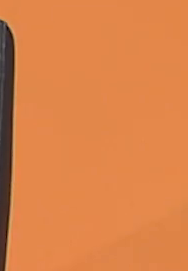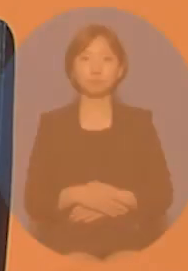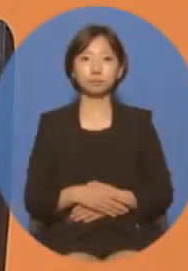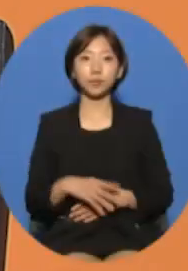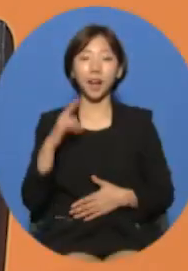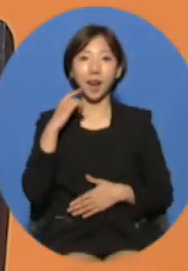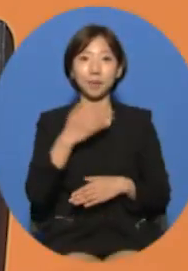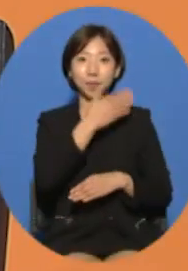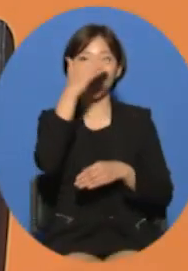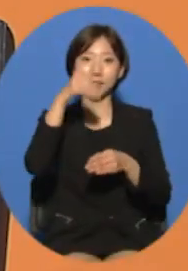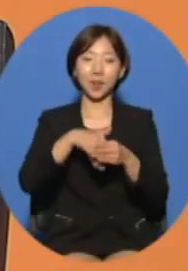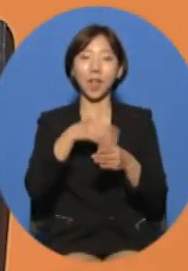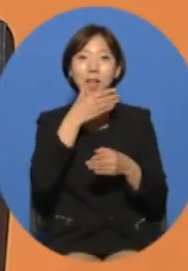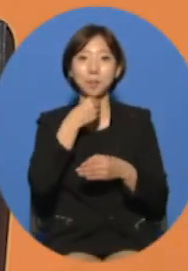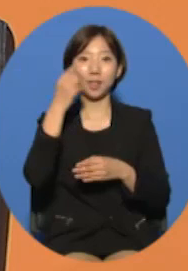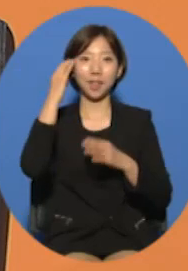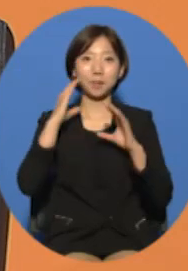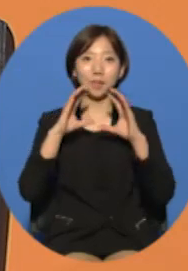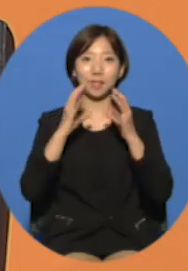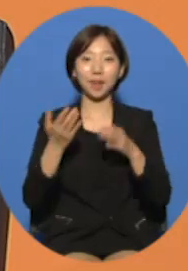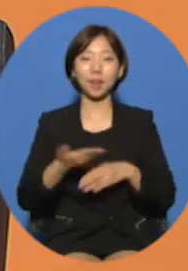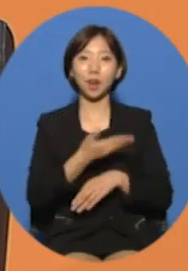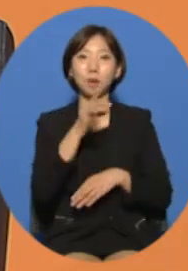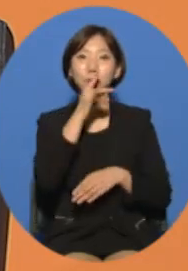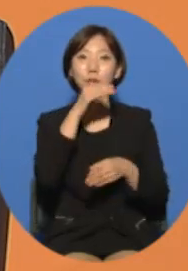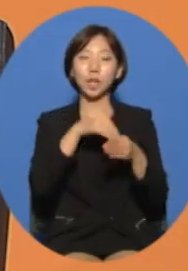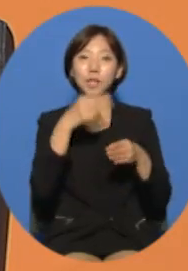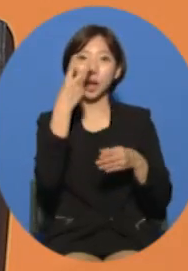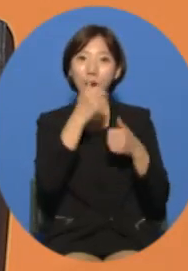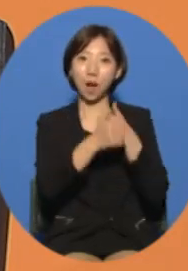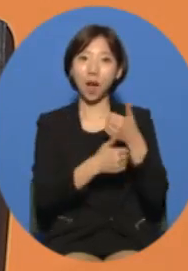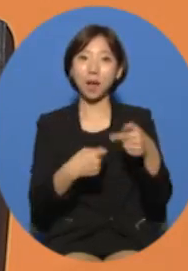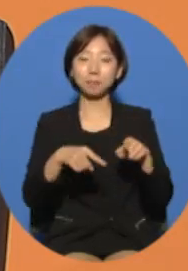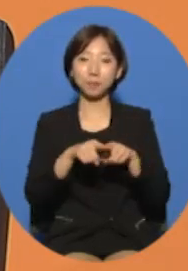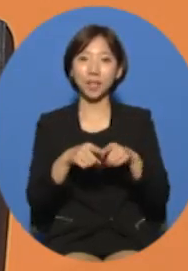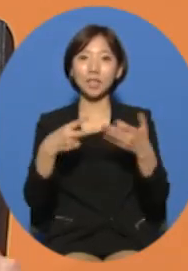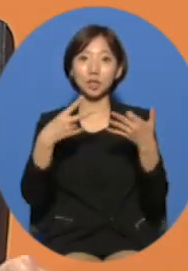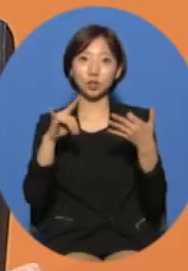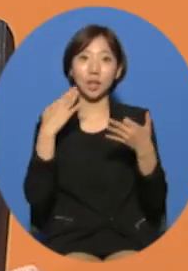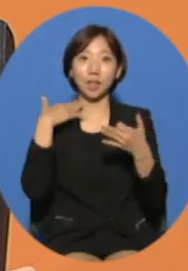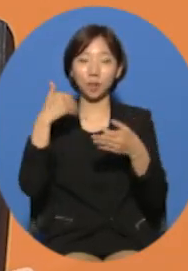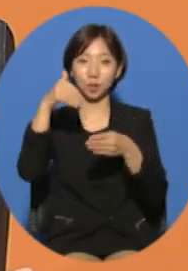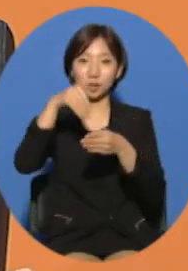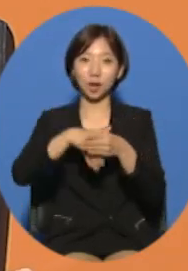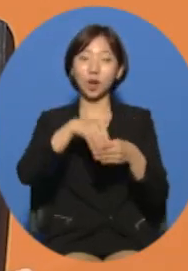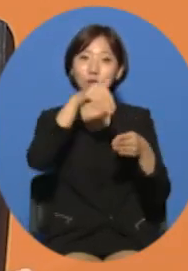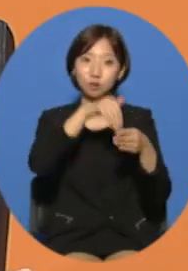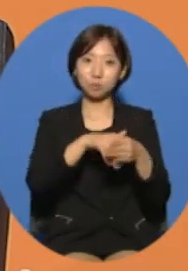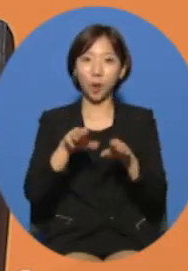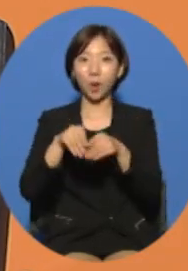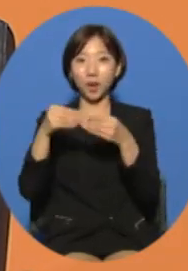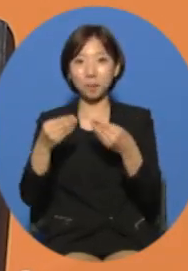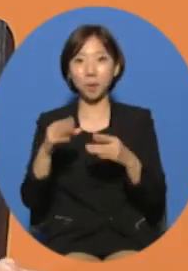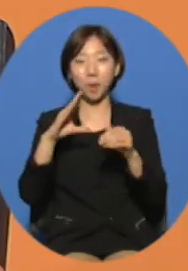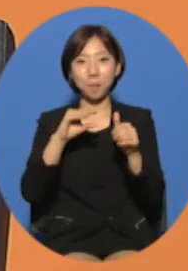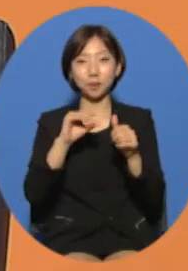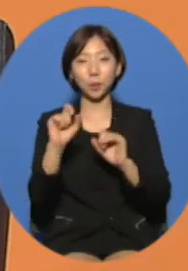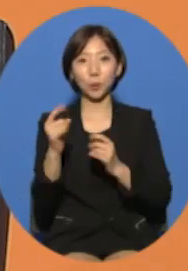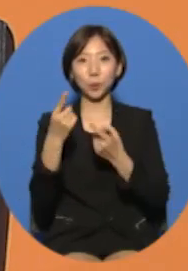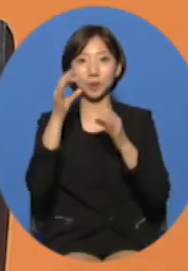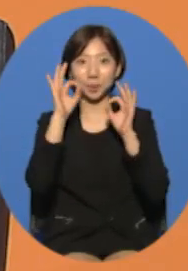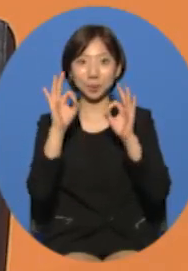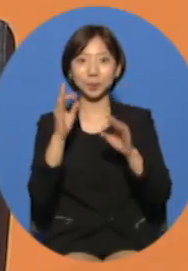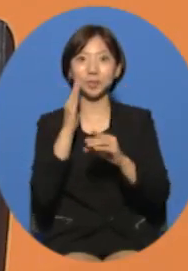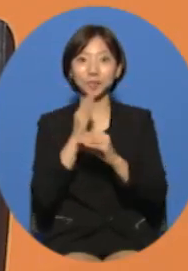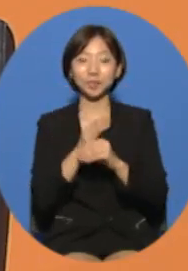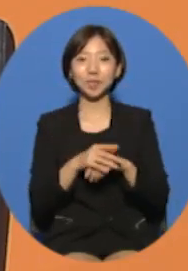네, 아름다운 선거, 행복한 대한민국. 여러분은 중앙선관위와 함께하는 제19대 대통령 선거 투개표 생방송으로 함께하고 계십니다. 잠시